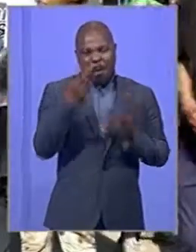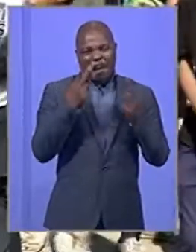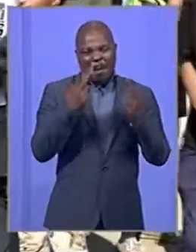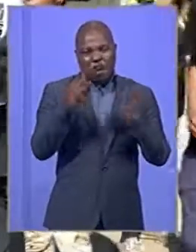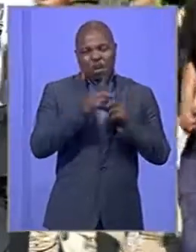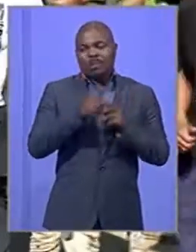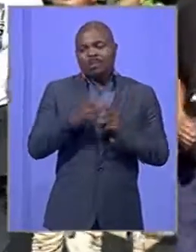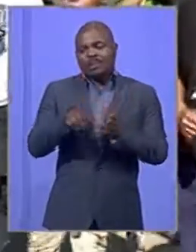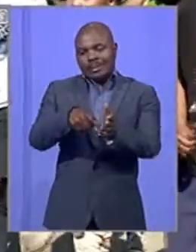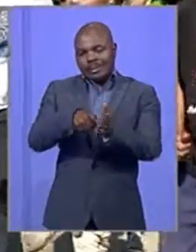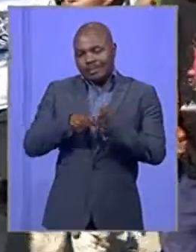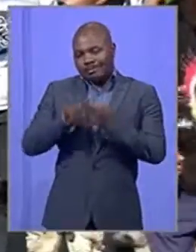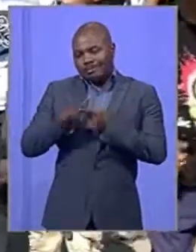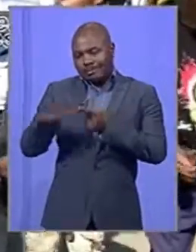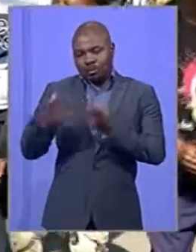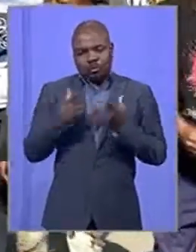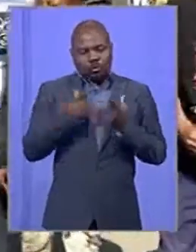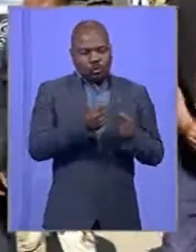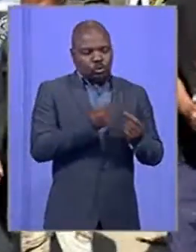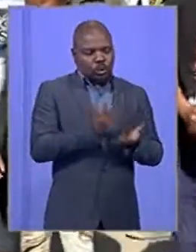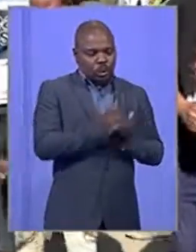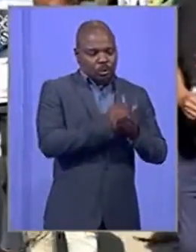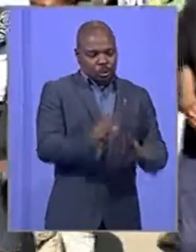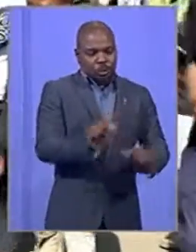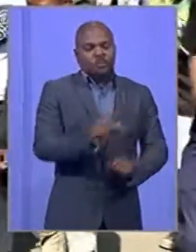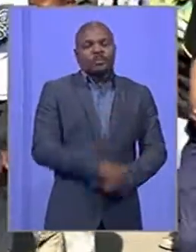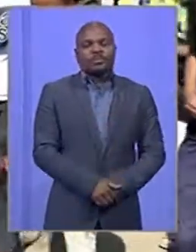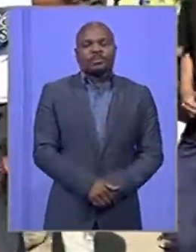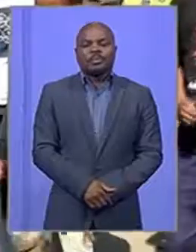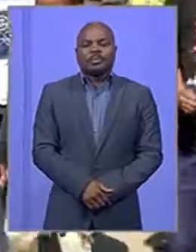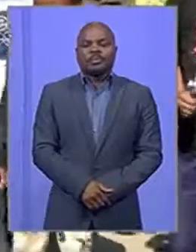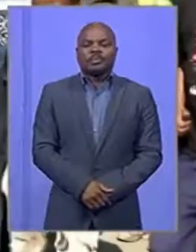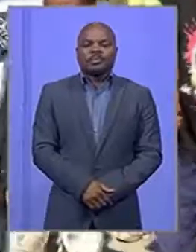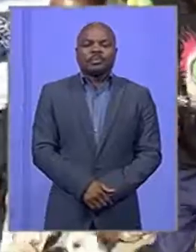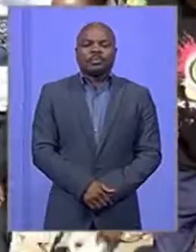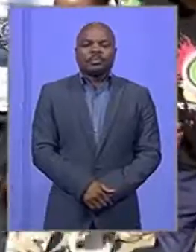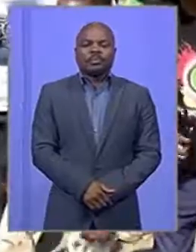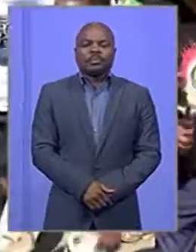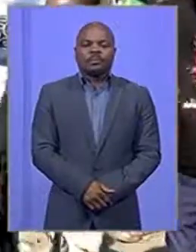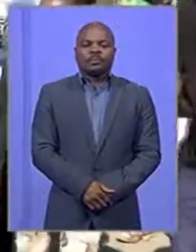sekelwa tsebe ka potlako. Thabiso Khadebe, Ditaba tsa SABC, Kimberley.